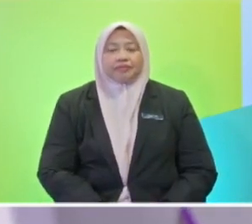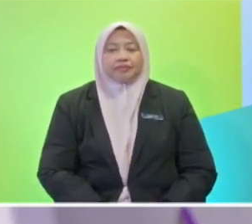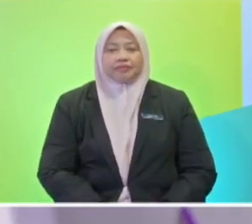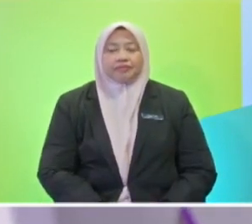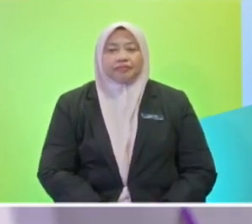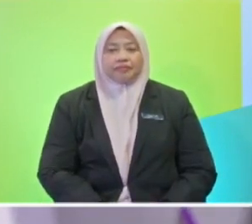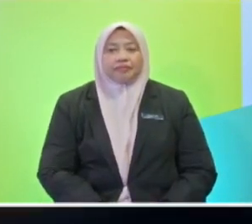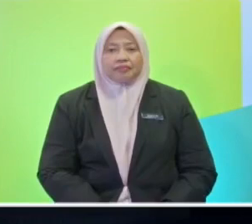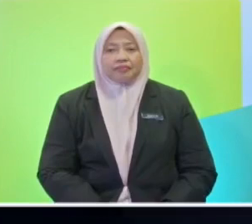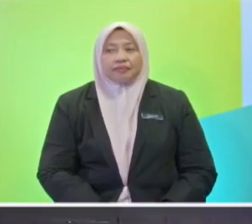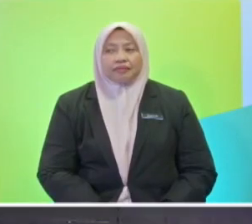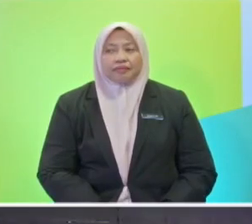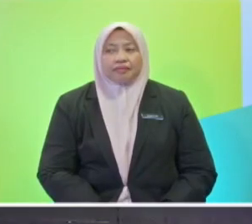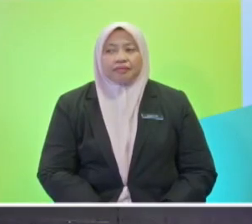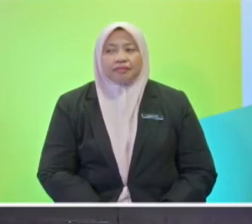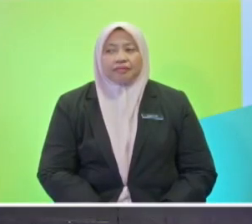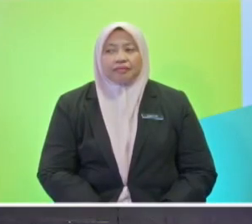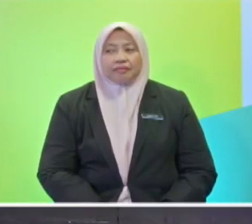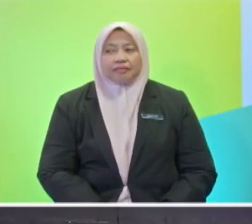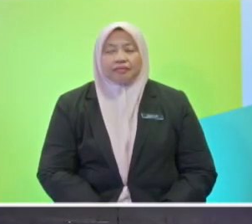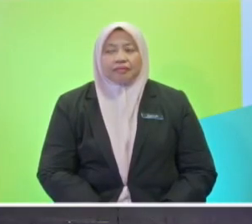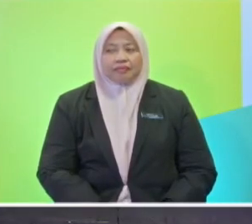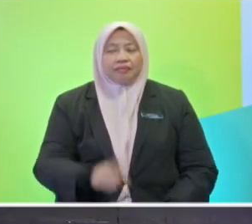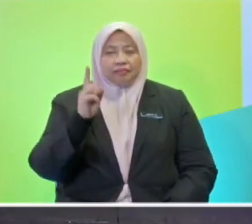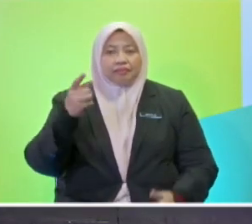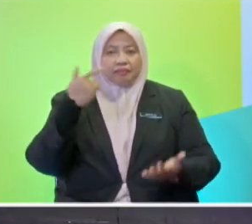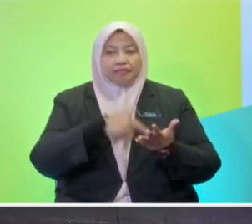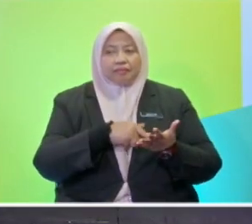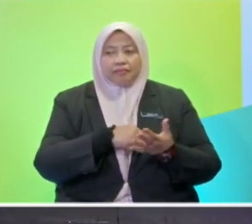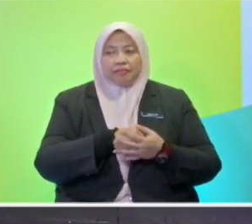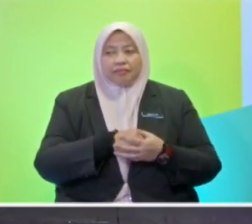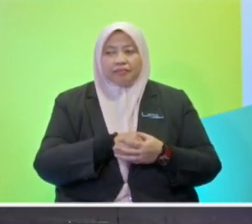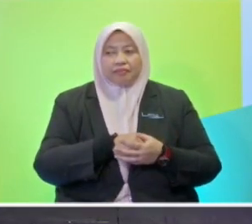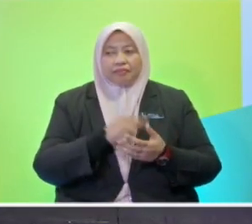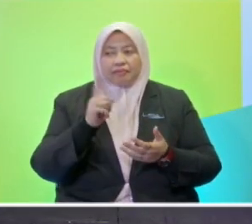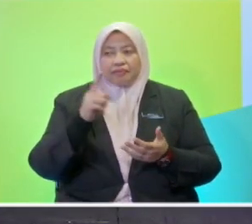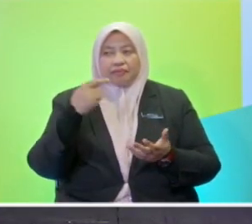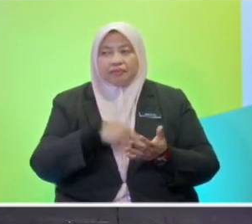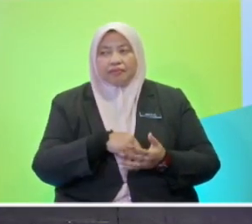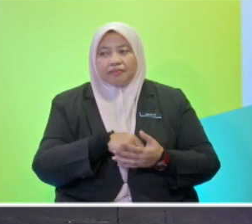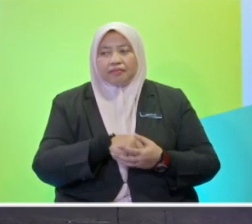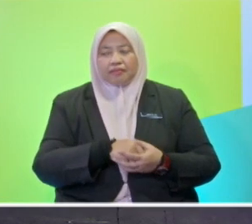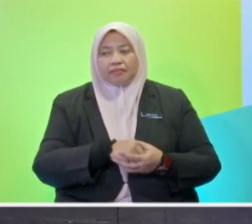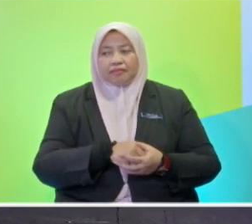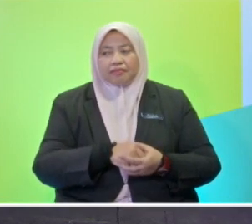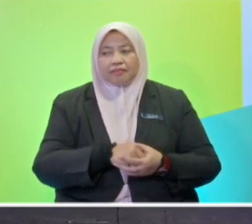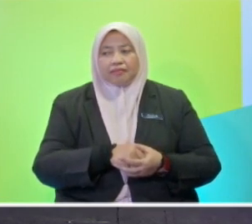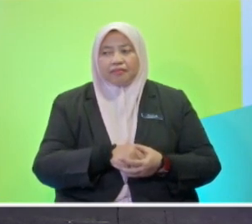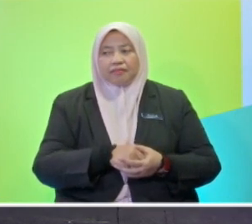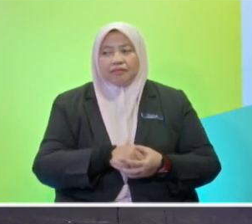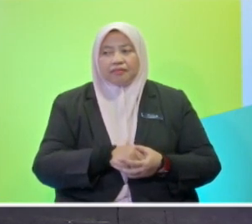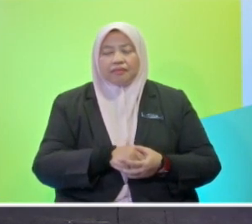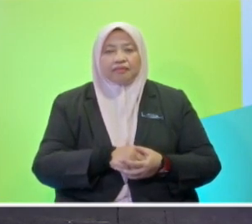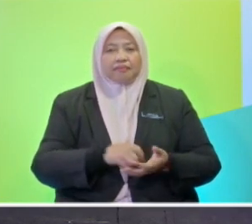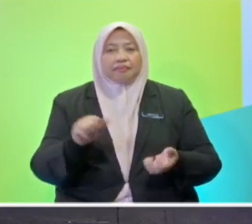oke tak boleh saya ada satu lagi cekgu mana satu lagi nih oh di bawah baik